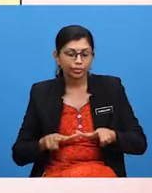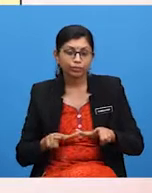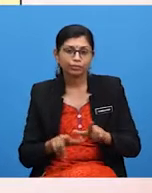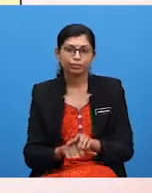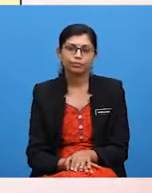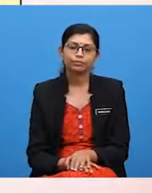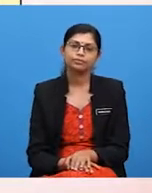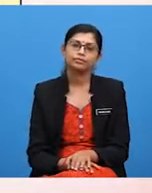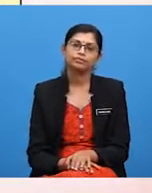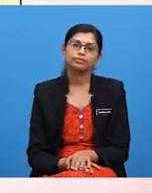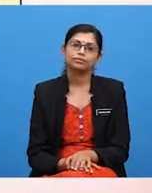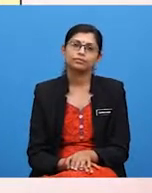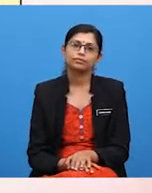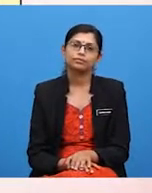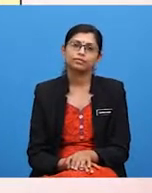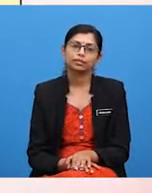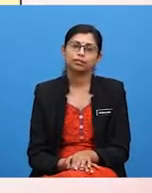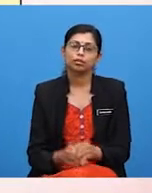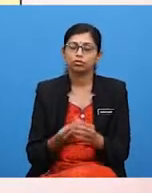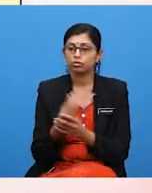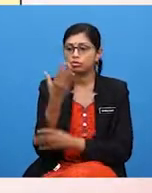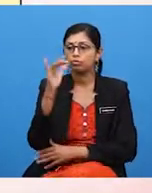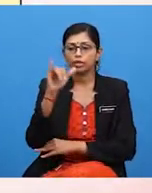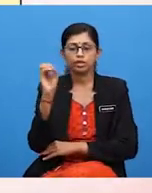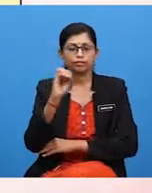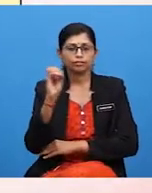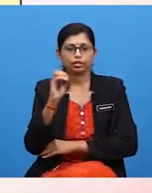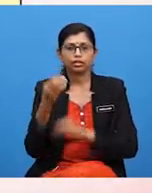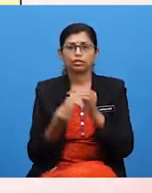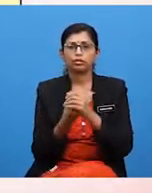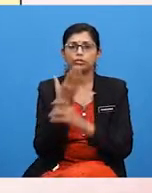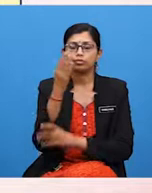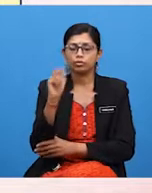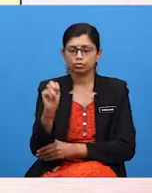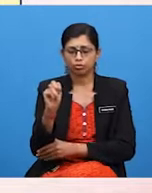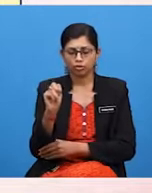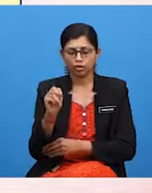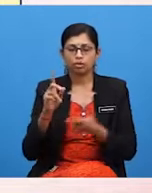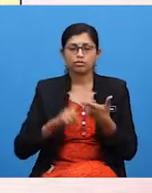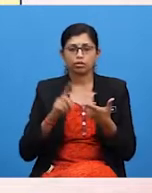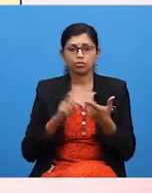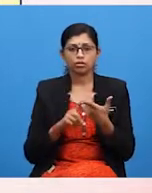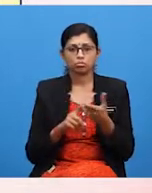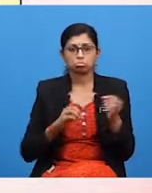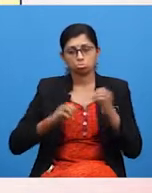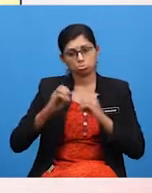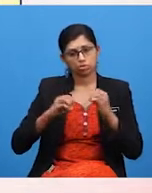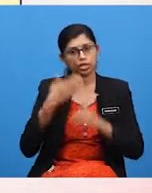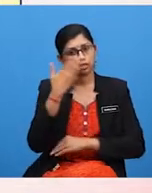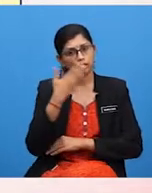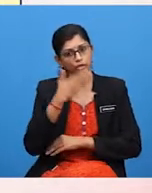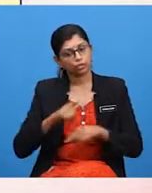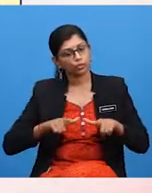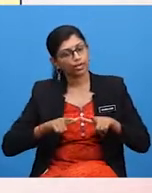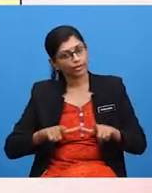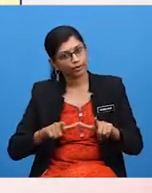manakala tumbuhan yang tidak mengalami pertumbuhan sekunder tidak mempunyai tisu